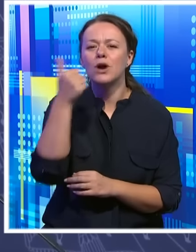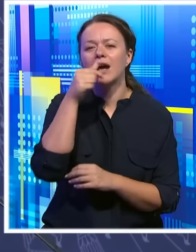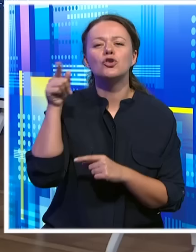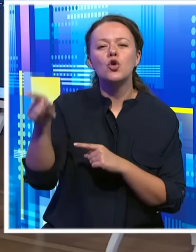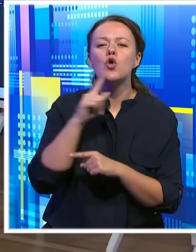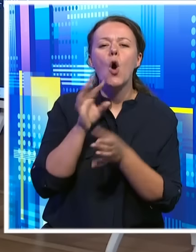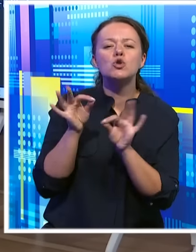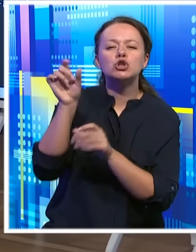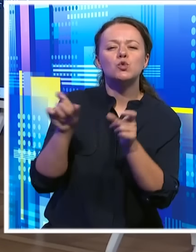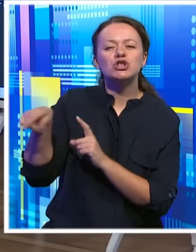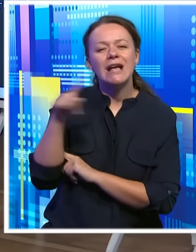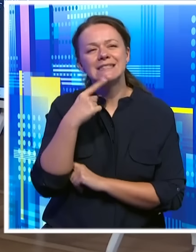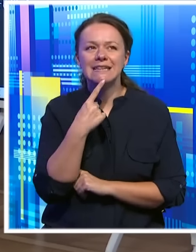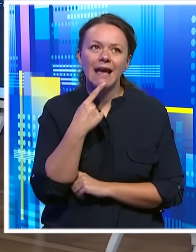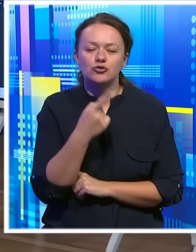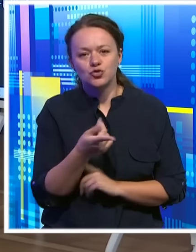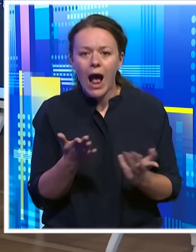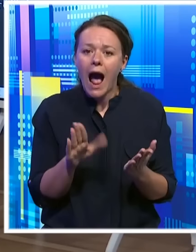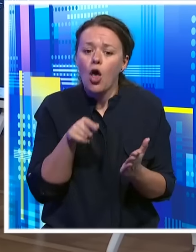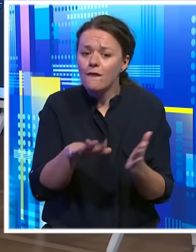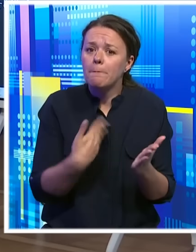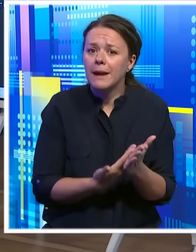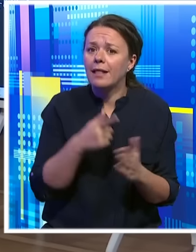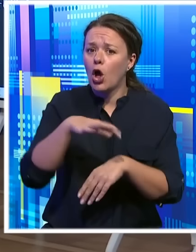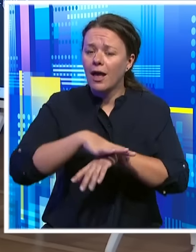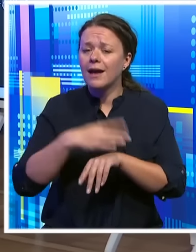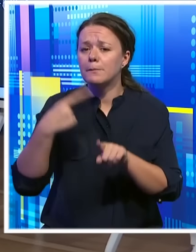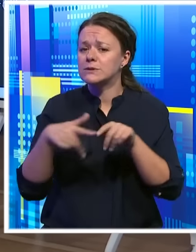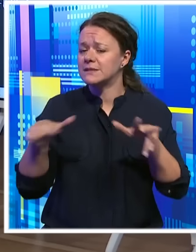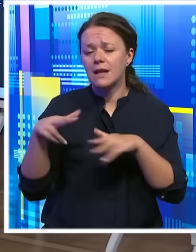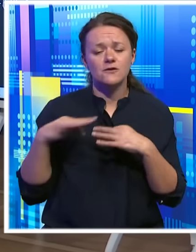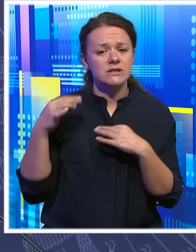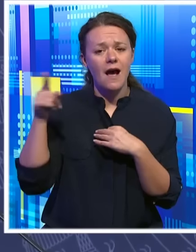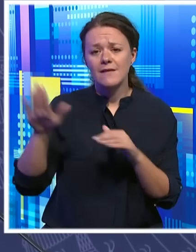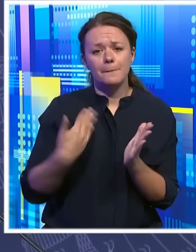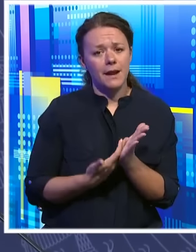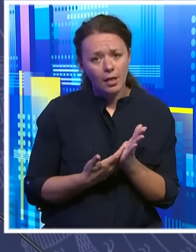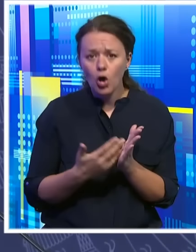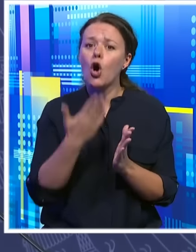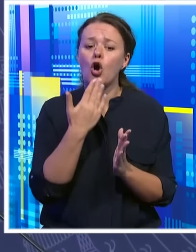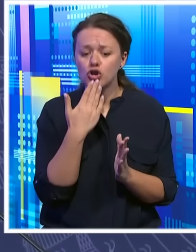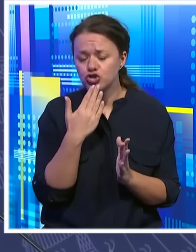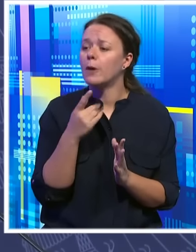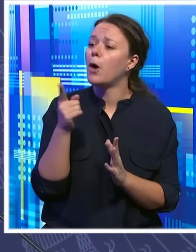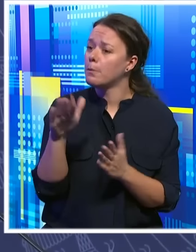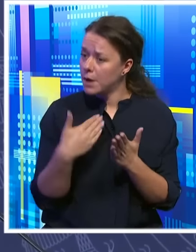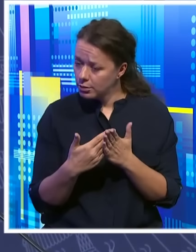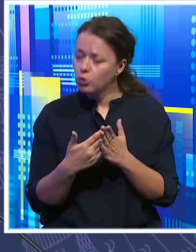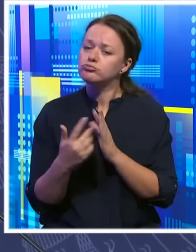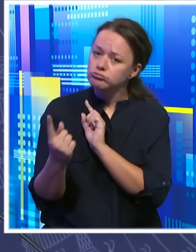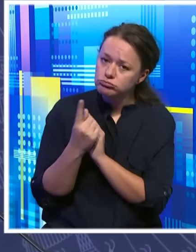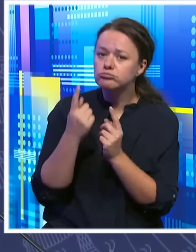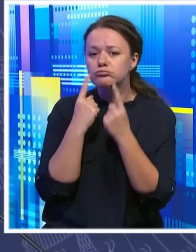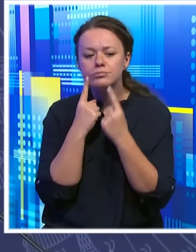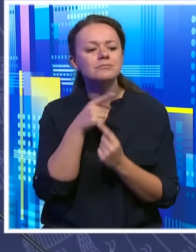mnogo stručniji nego ja, ali su ovo je predlog lekara i Ministarstva zdravlja i mi ćemo im po tom pitanju izaći u susret i zamolit ćemo i ljude koji